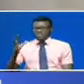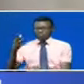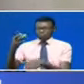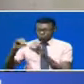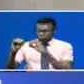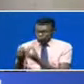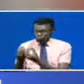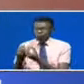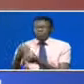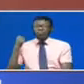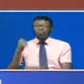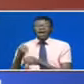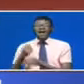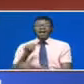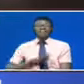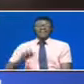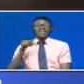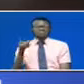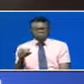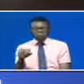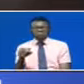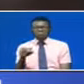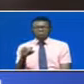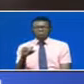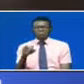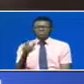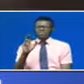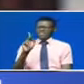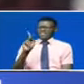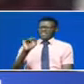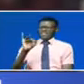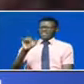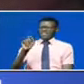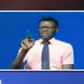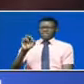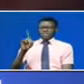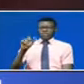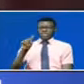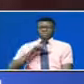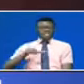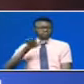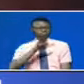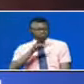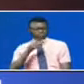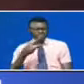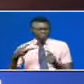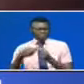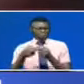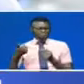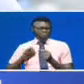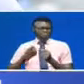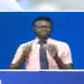zake katika eneo hili la Kitunda kutokana na ukweli kwamba Kitunda ni eneo la mjini ambalo bado mila ya ukeketaji imekita